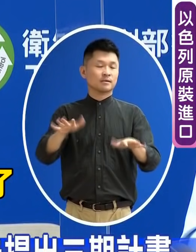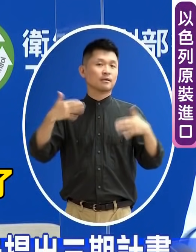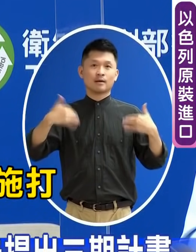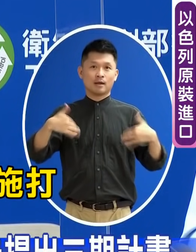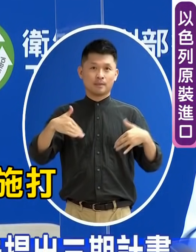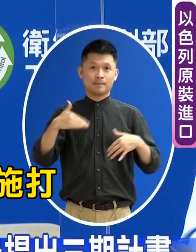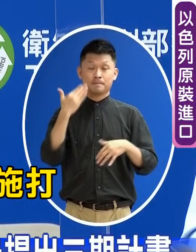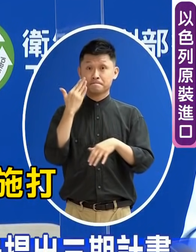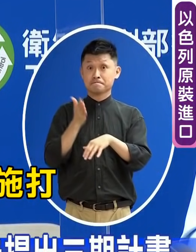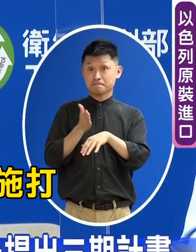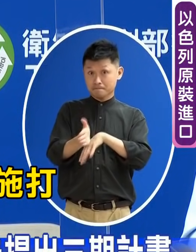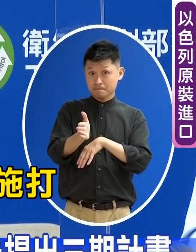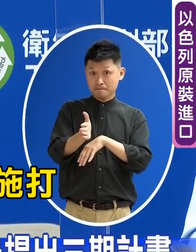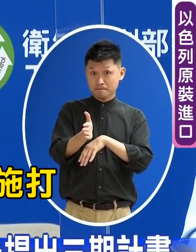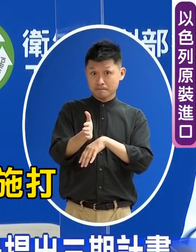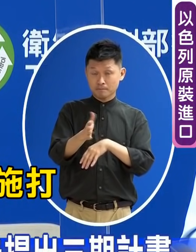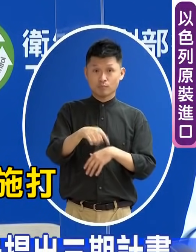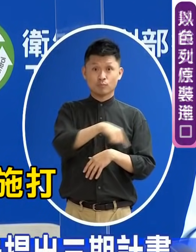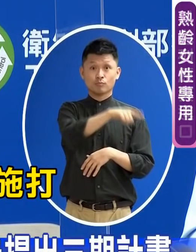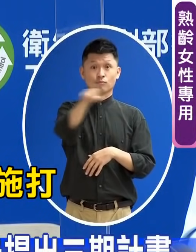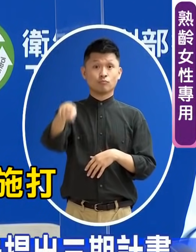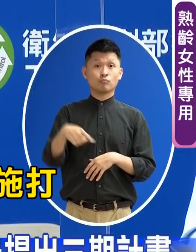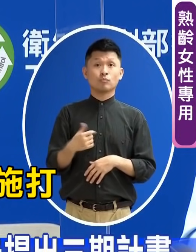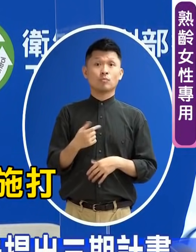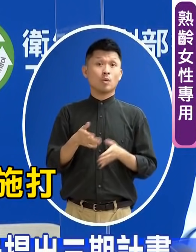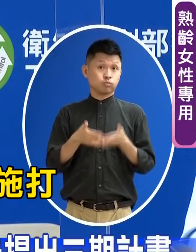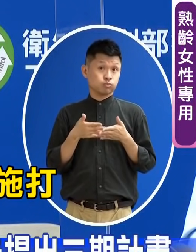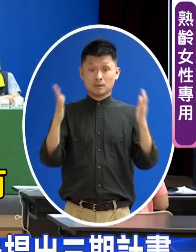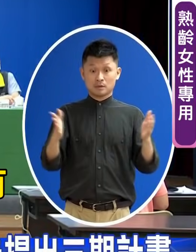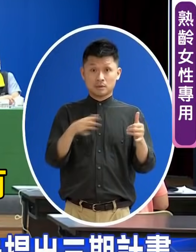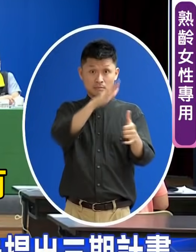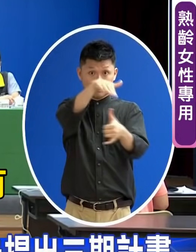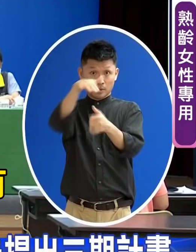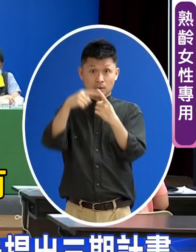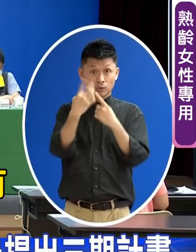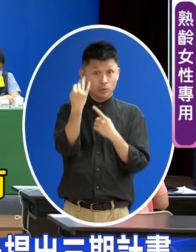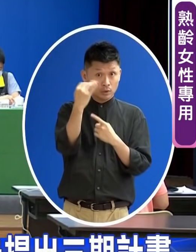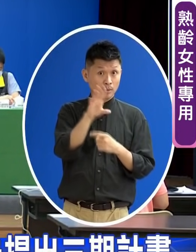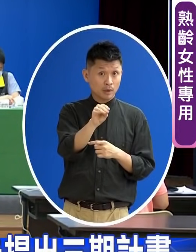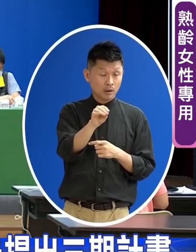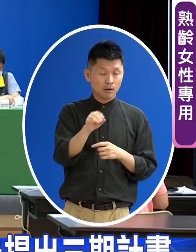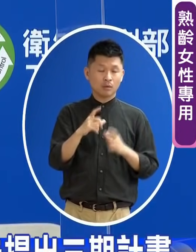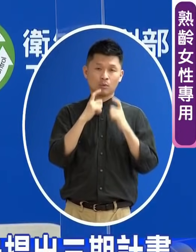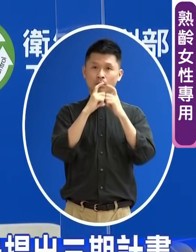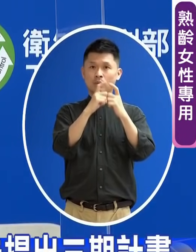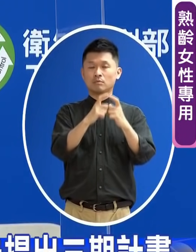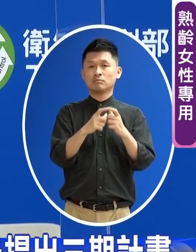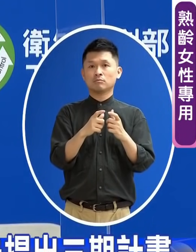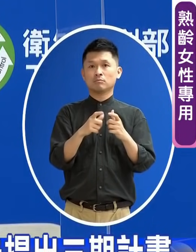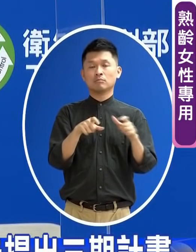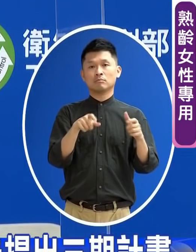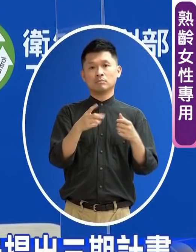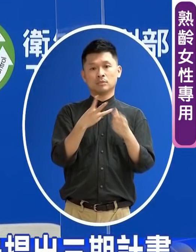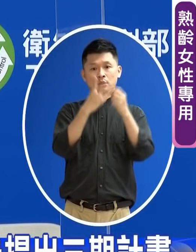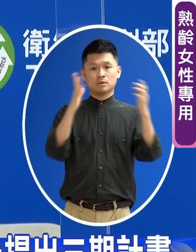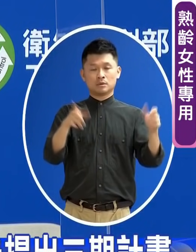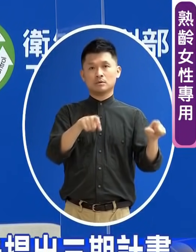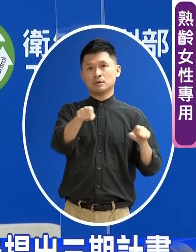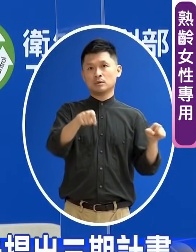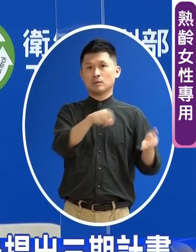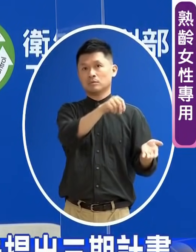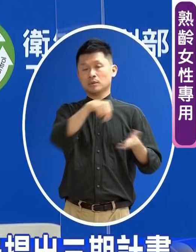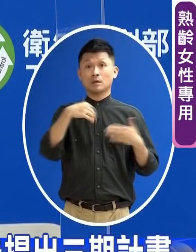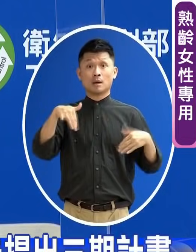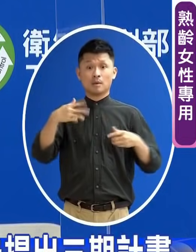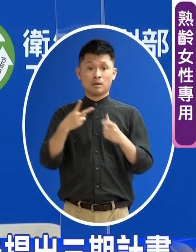通过了，那当然是大家的意愿可以来试打。目前还没有提出三期的计划，它二期都